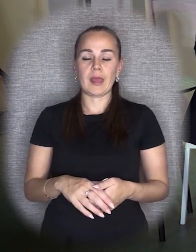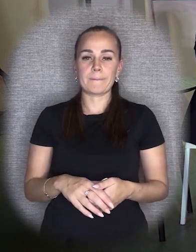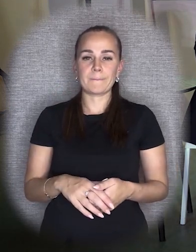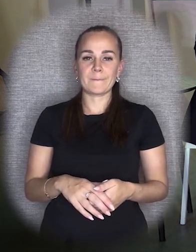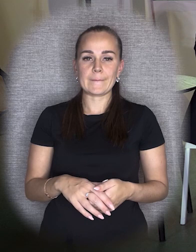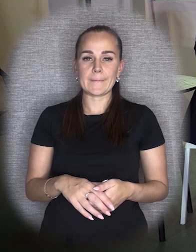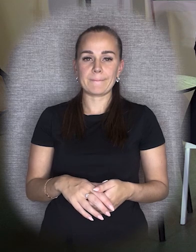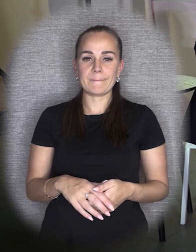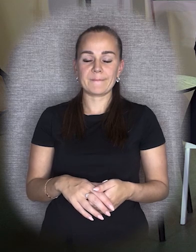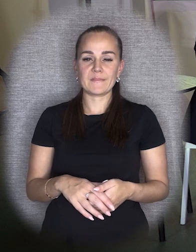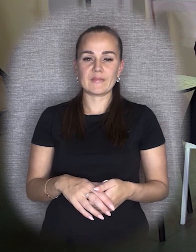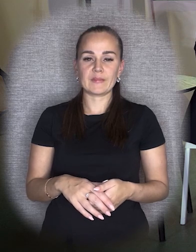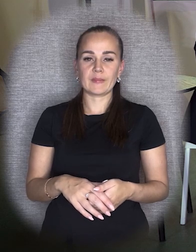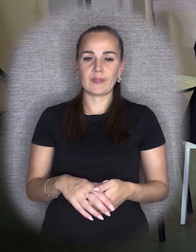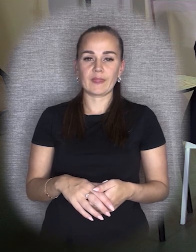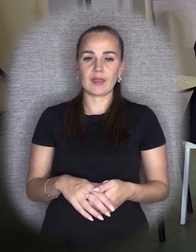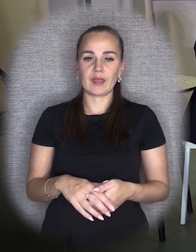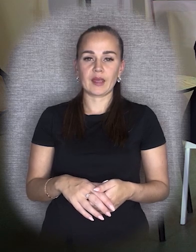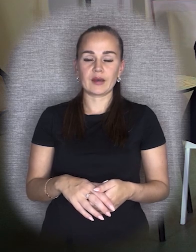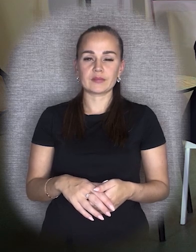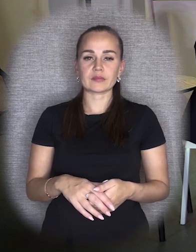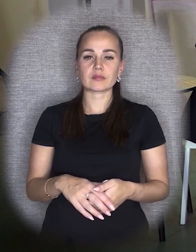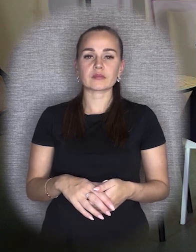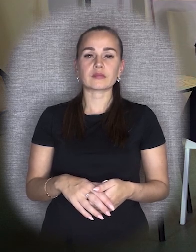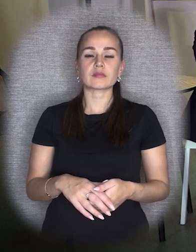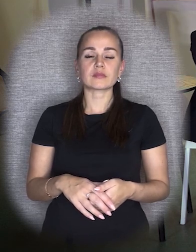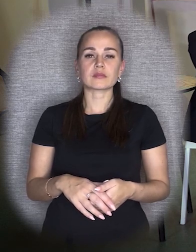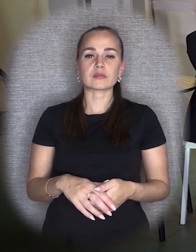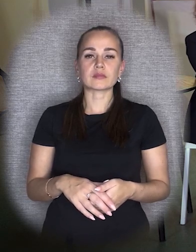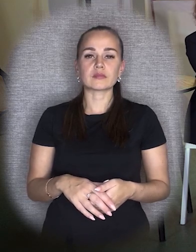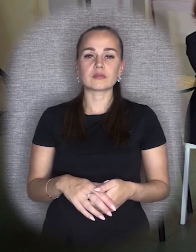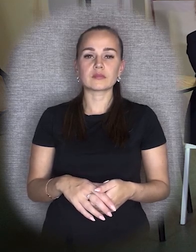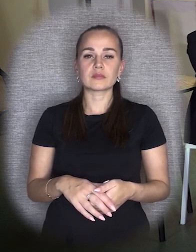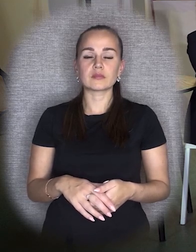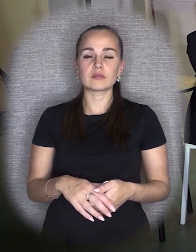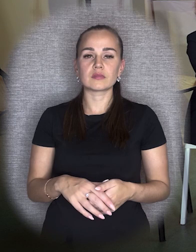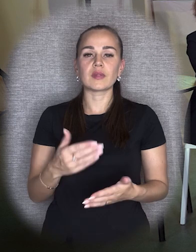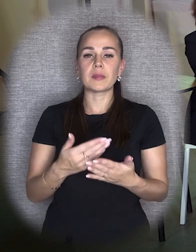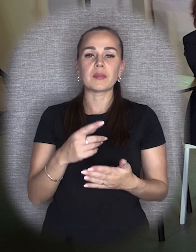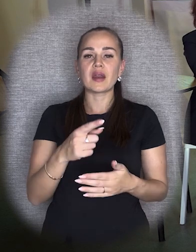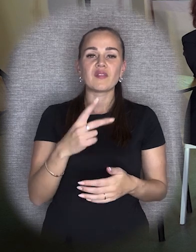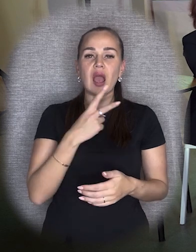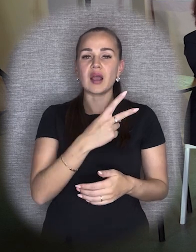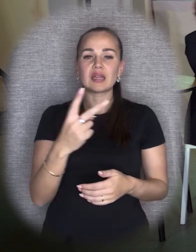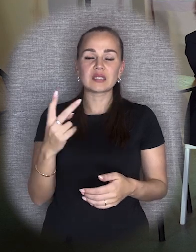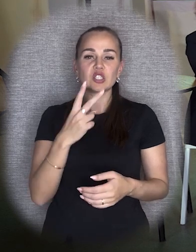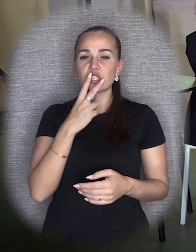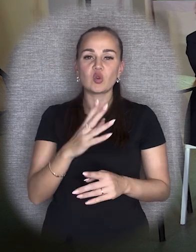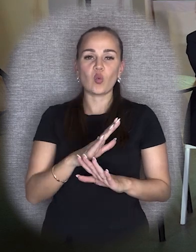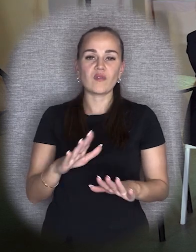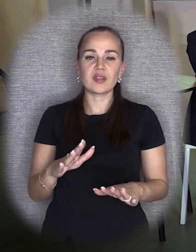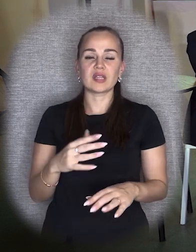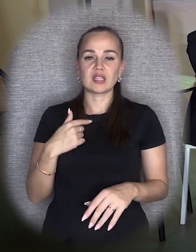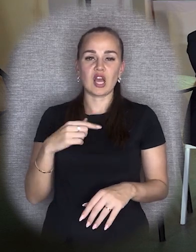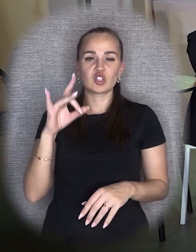манеж каких бы то ни было архитектурных форм, ведь если вы оглядитесь, вы не увидите ни наших знаменитых